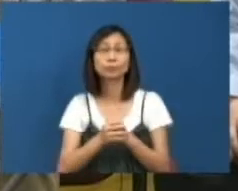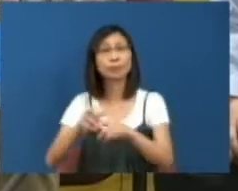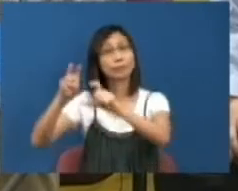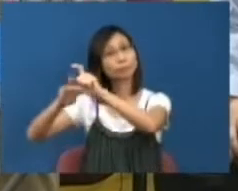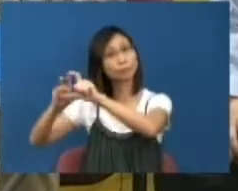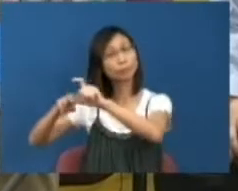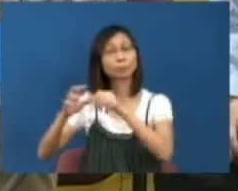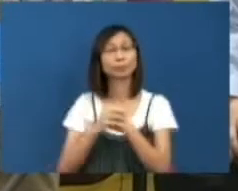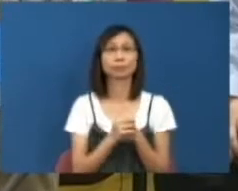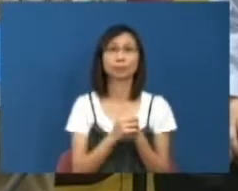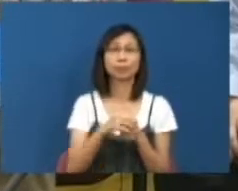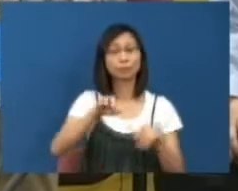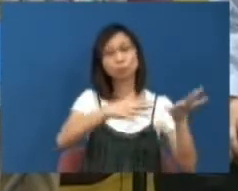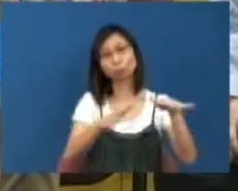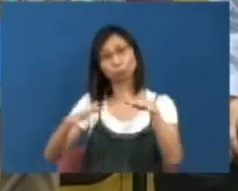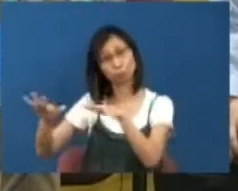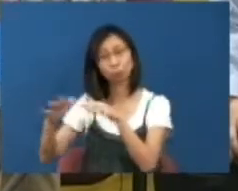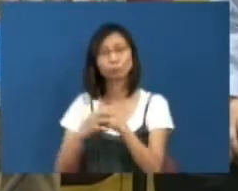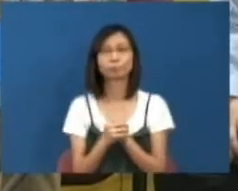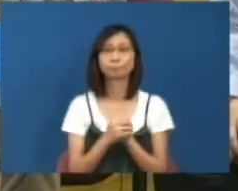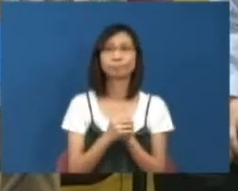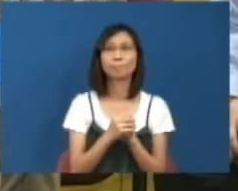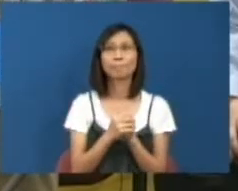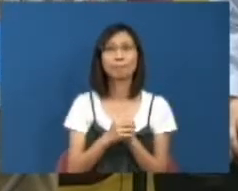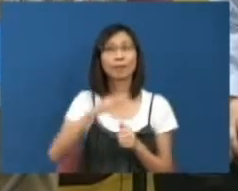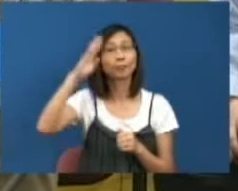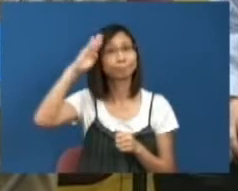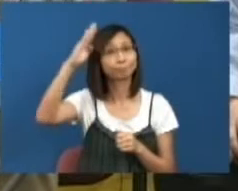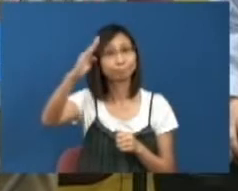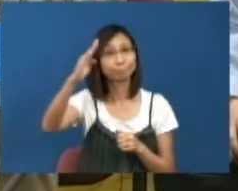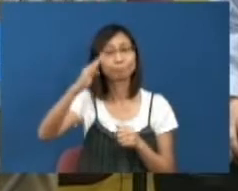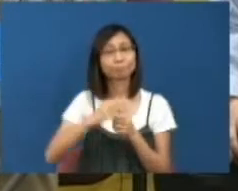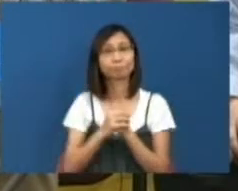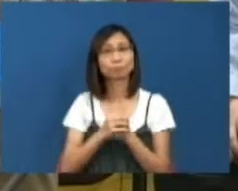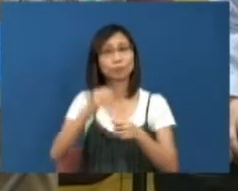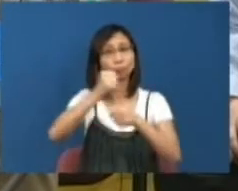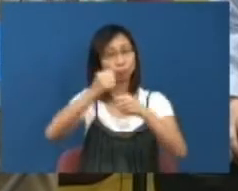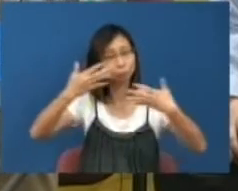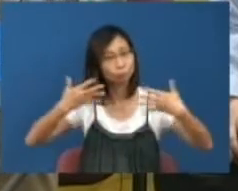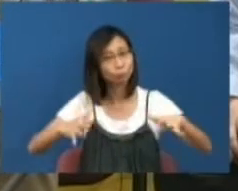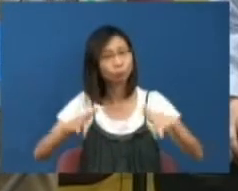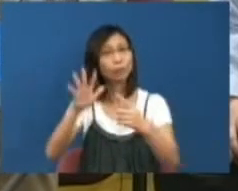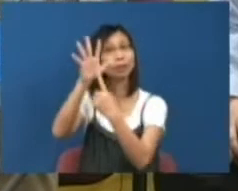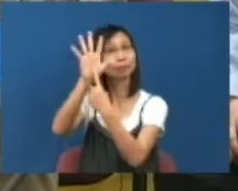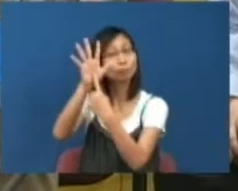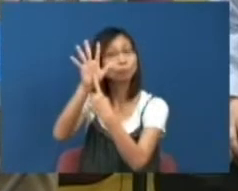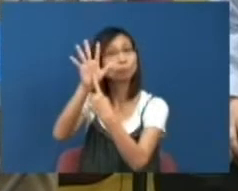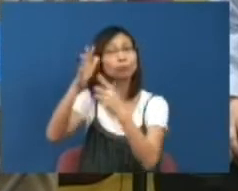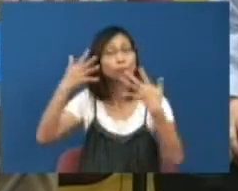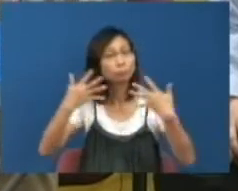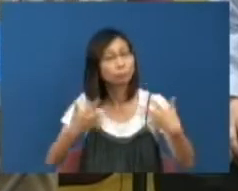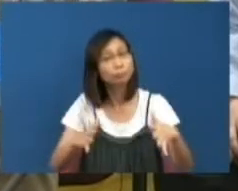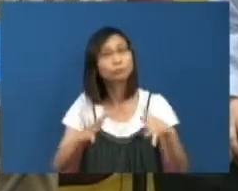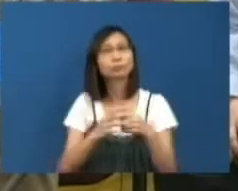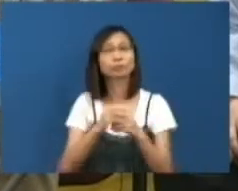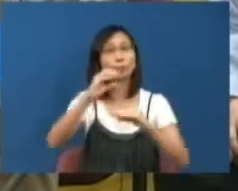的水域那裡的，就希望呢做完那些風車，起了個風場之後呢，